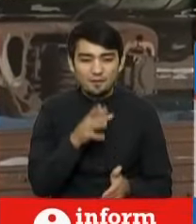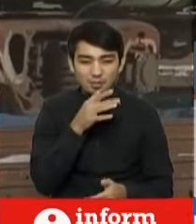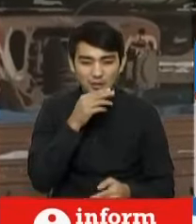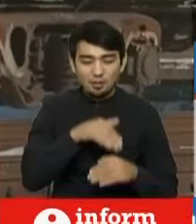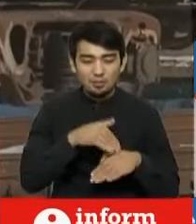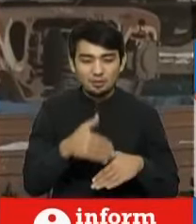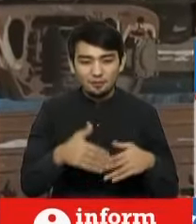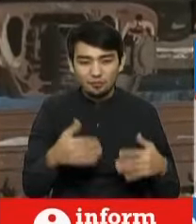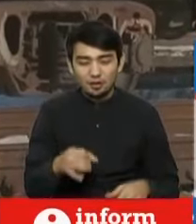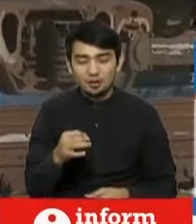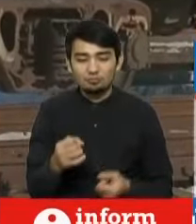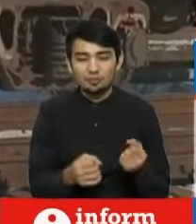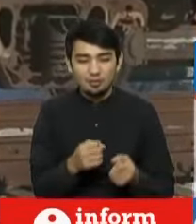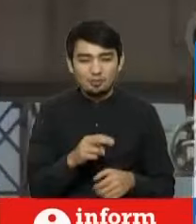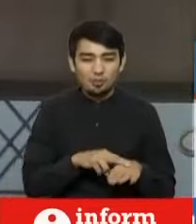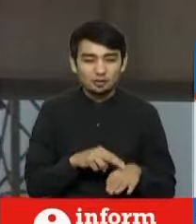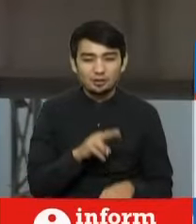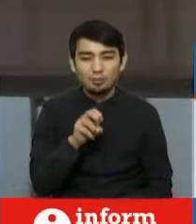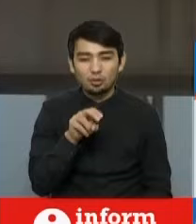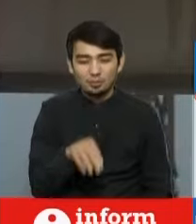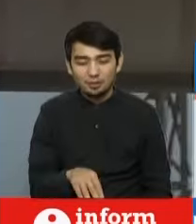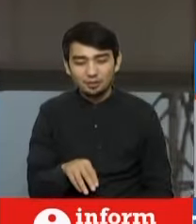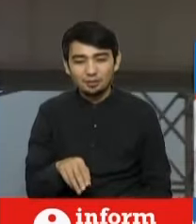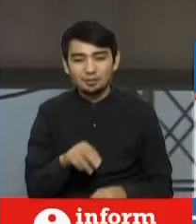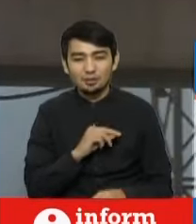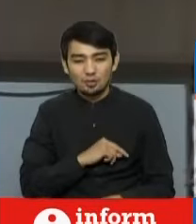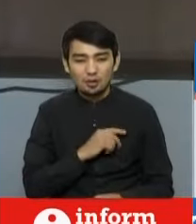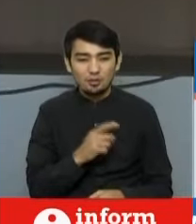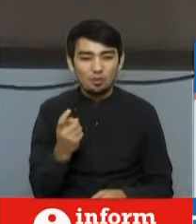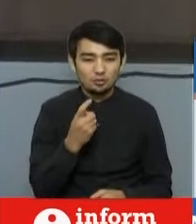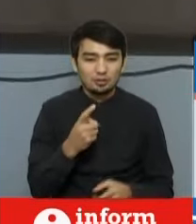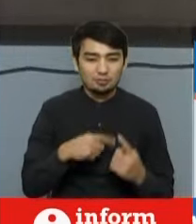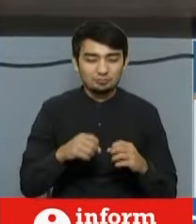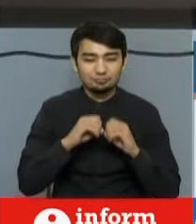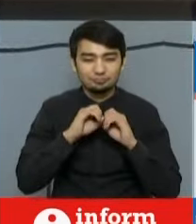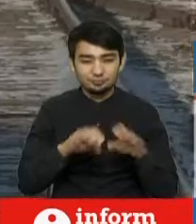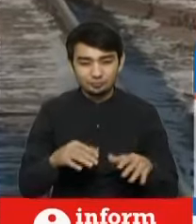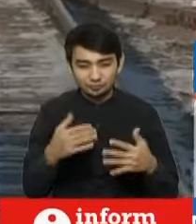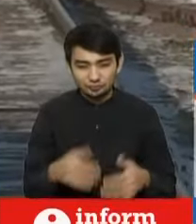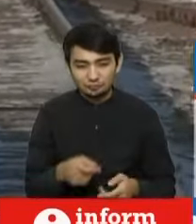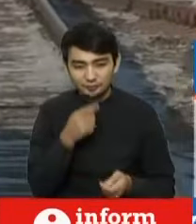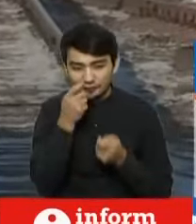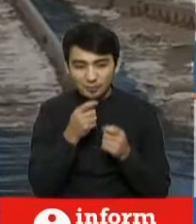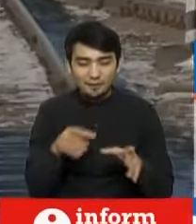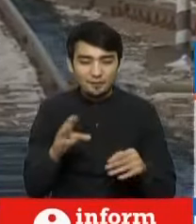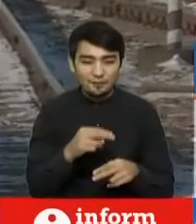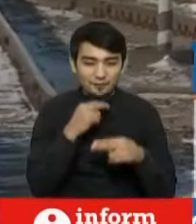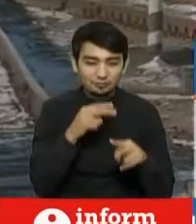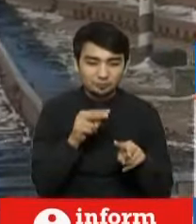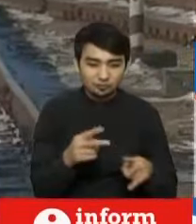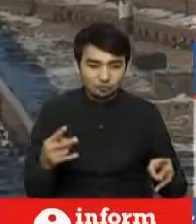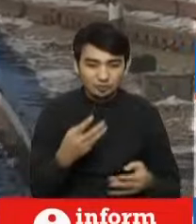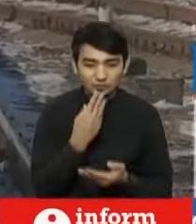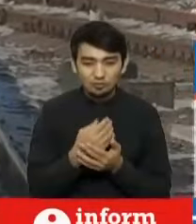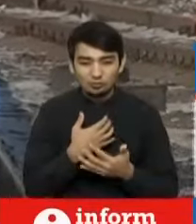кешіккен. Көліктегі полиция департаментінің қызметкерлері төрт түлік иелеріне қауіпсіздік шараларын сақтап, мұқият болуға шақырады. Жалпы